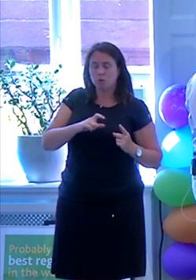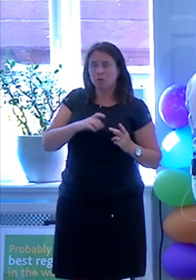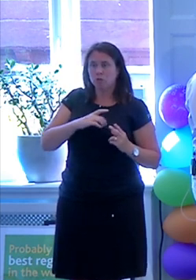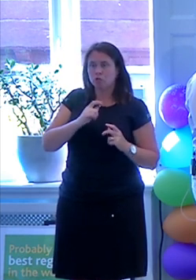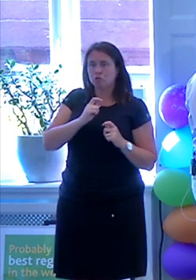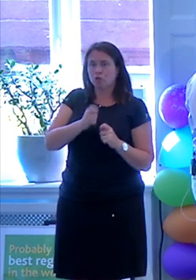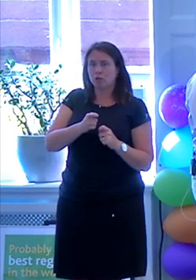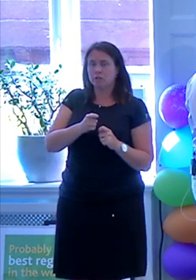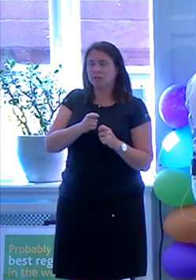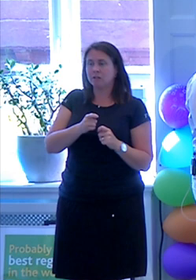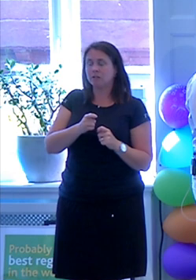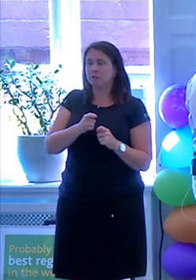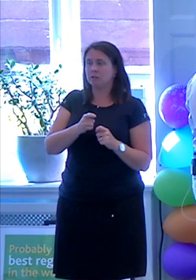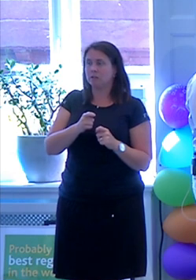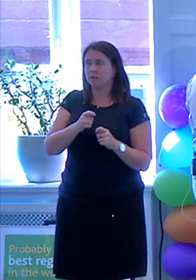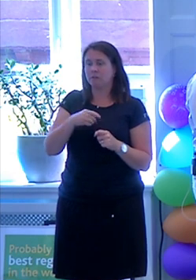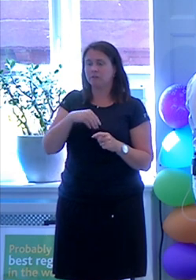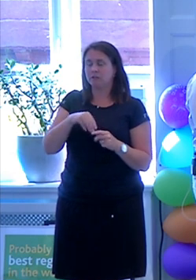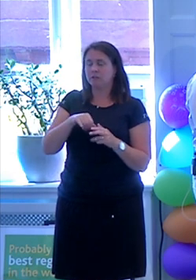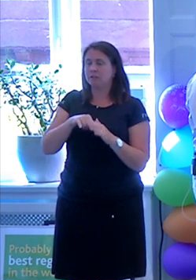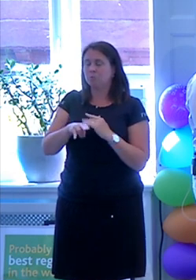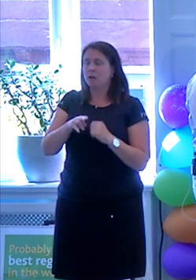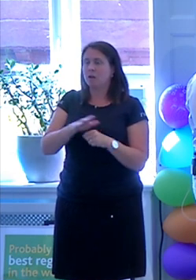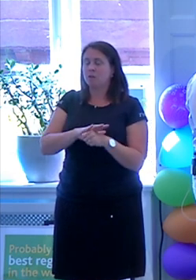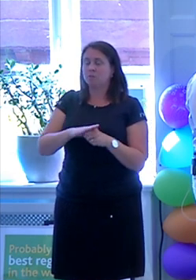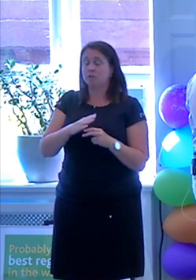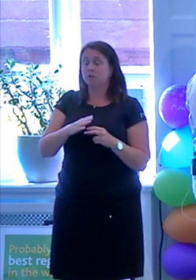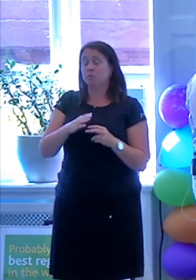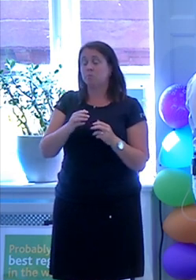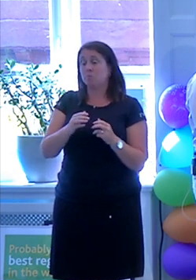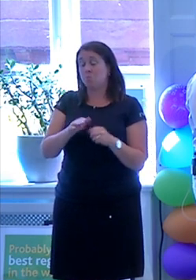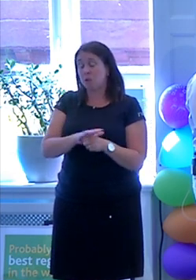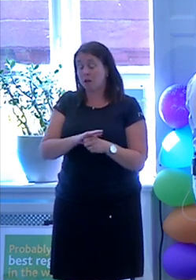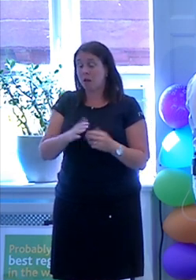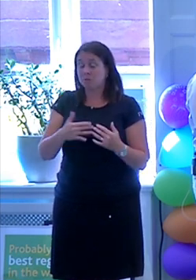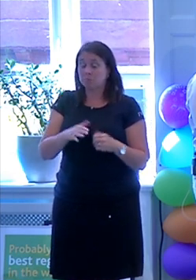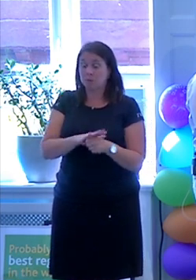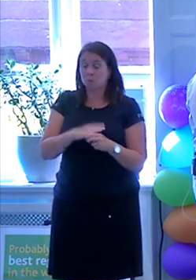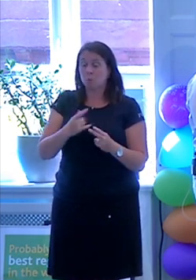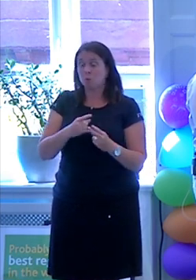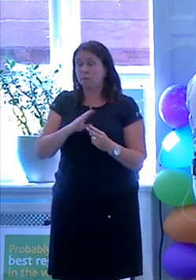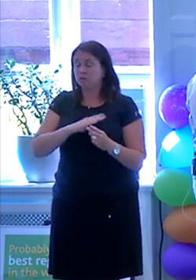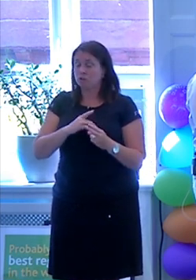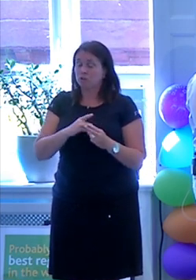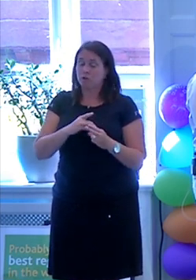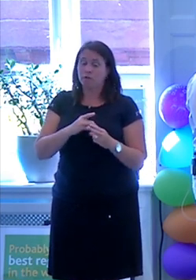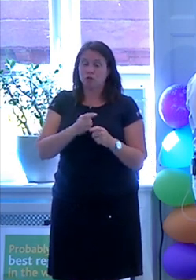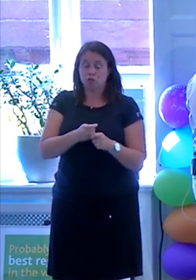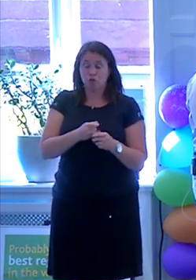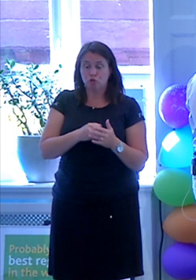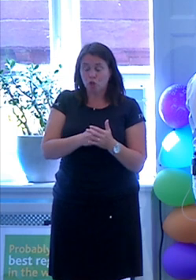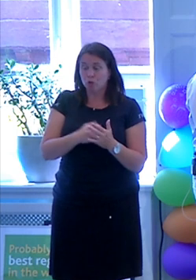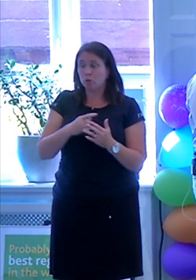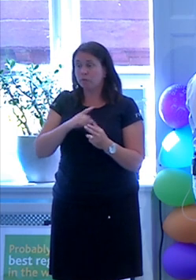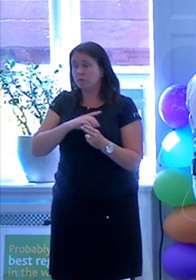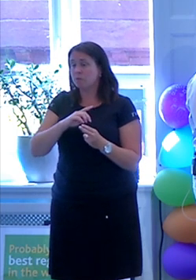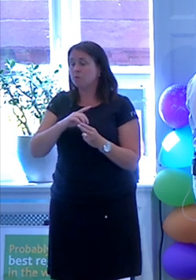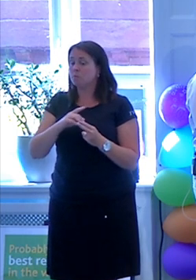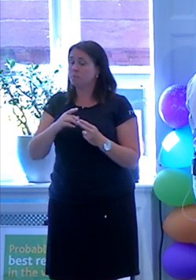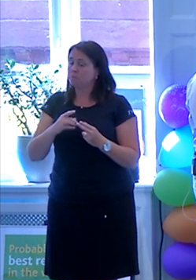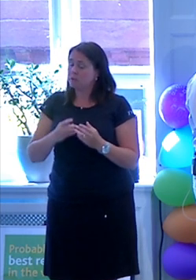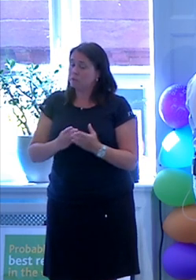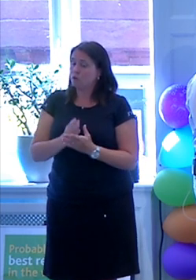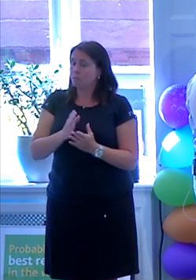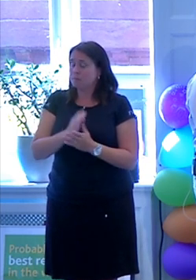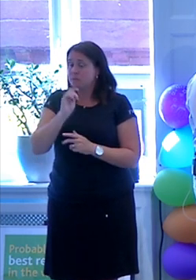på arbetsmarknaden, uppbär försörjningsstöd, och det är omgärdat med viss sekretess och sådana saker. Och det har en